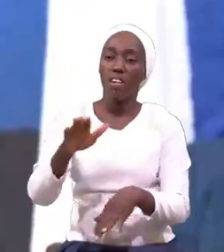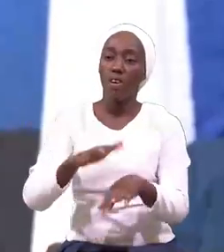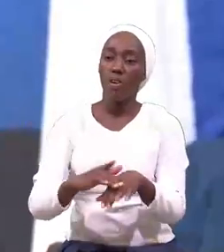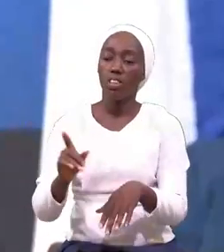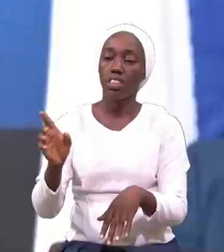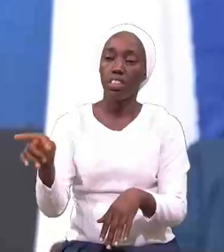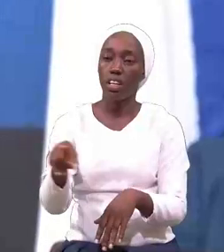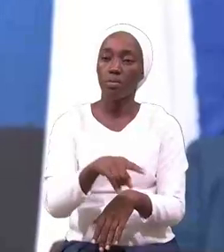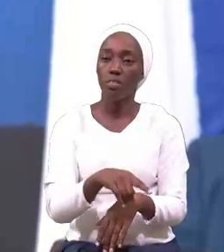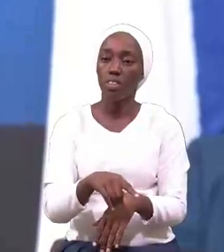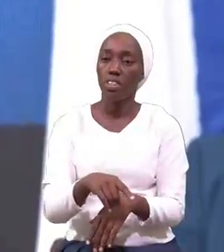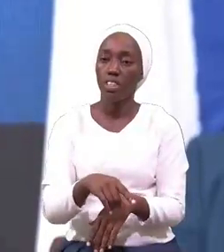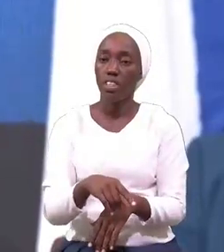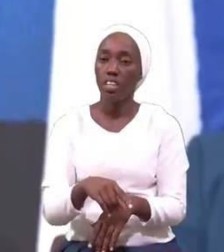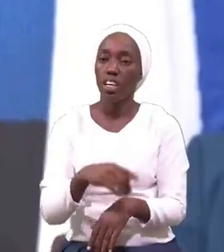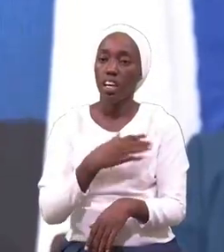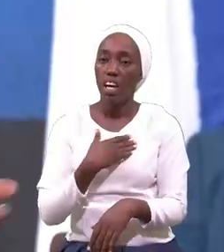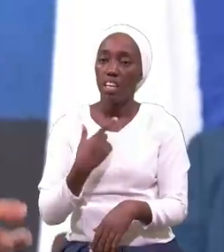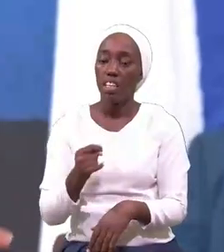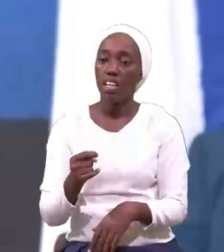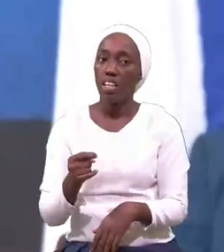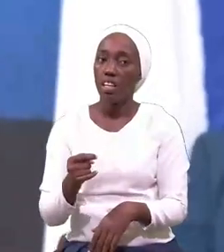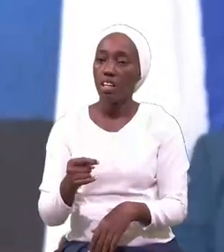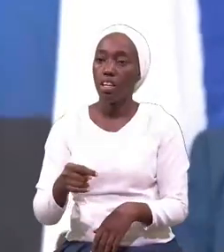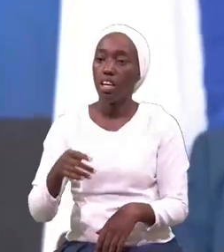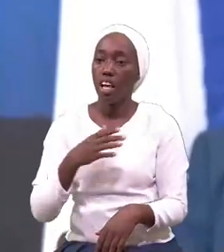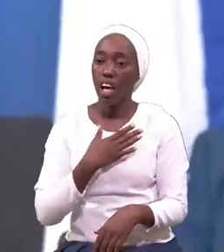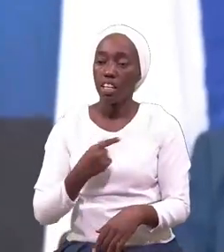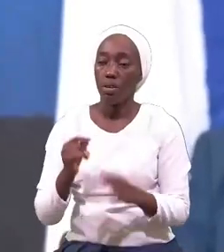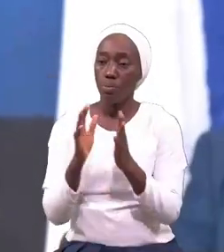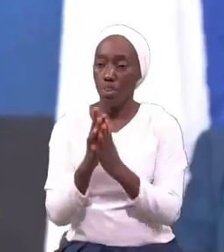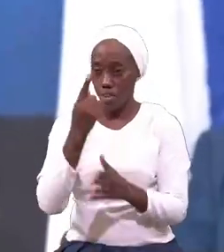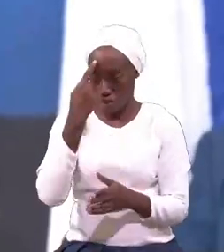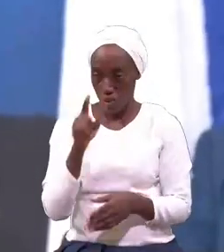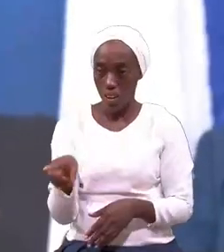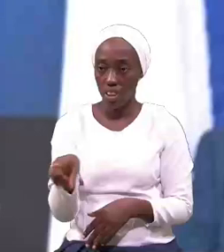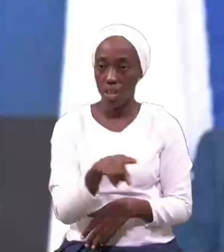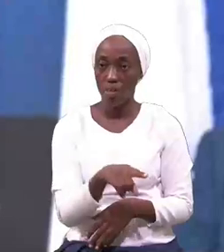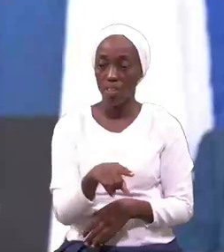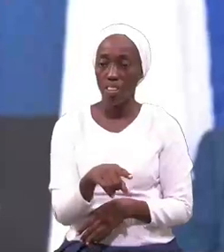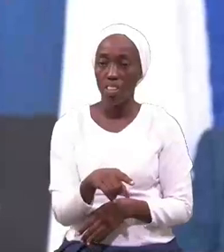mains. J'ai dit maintenant, priez pour les malades. Et ils ont prié pour eux.